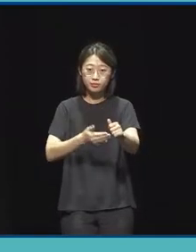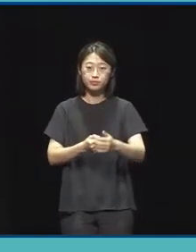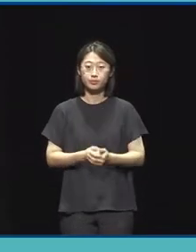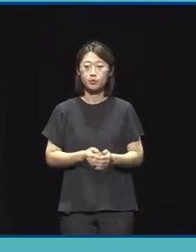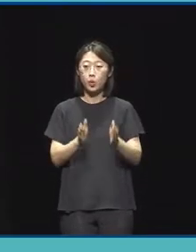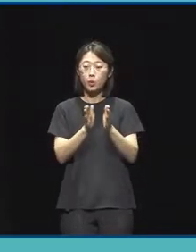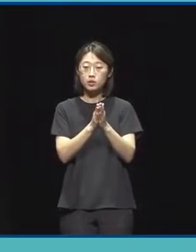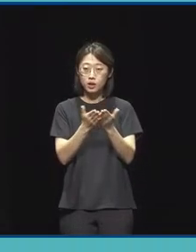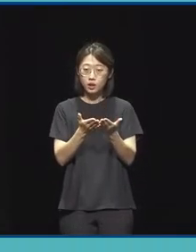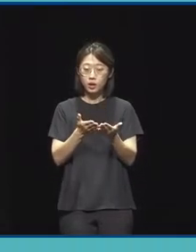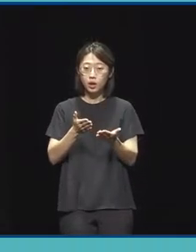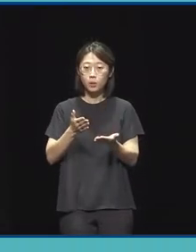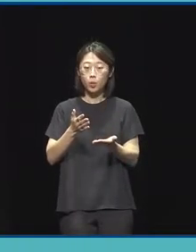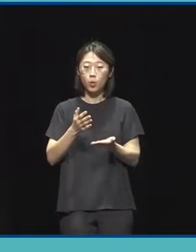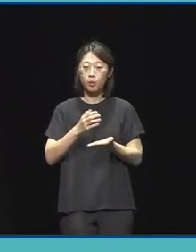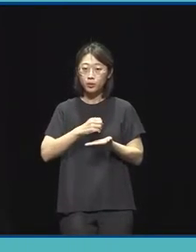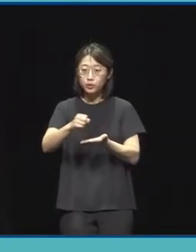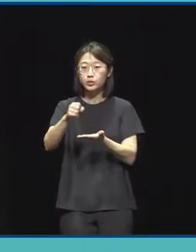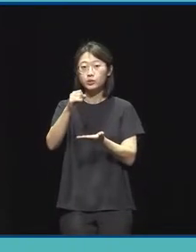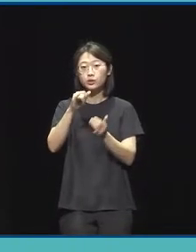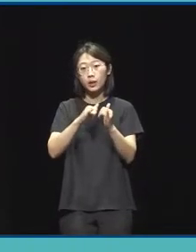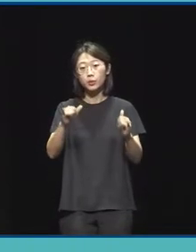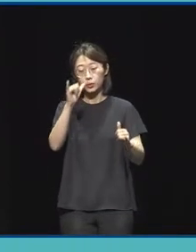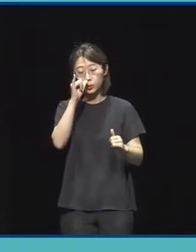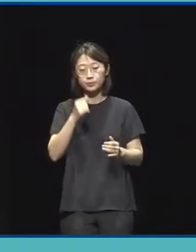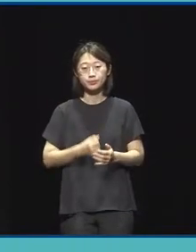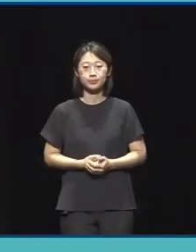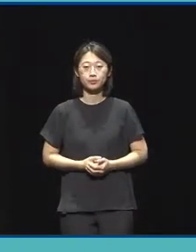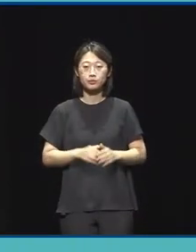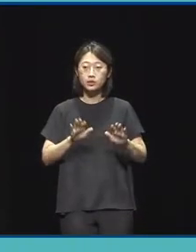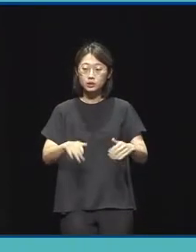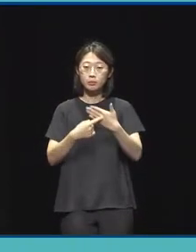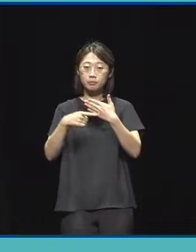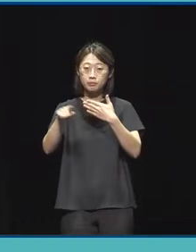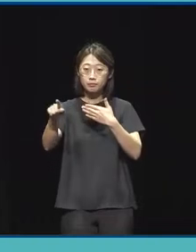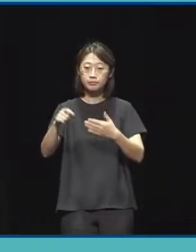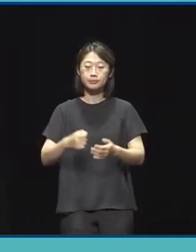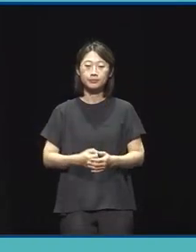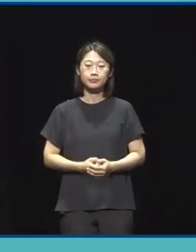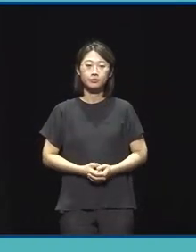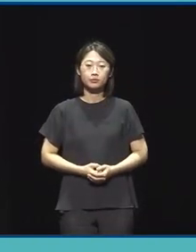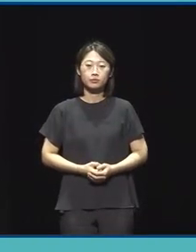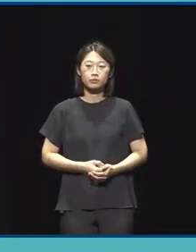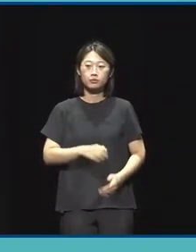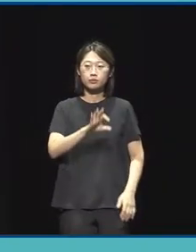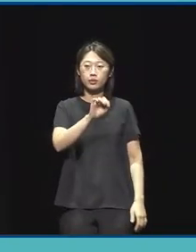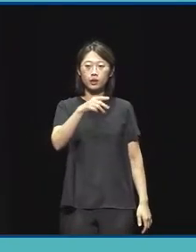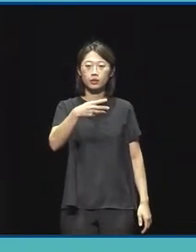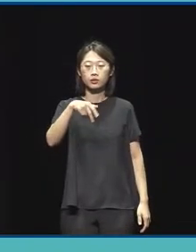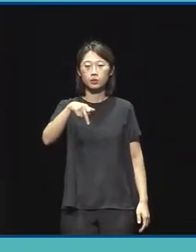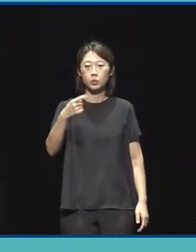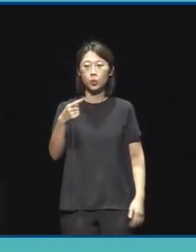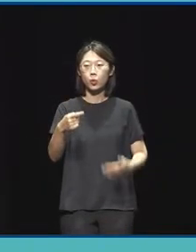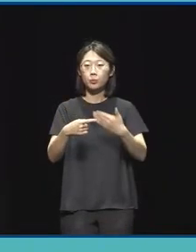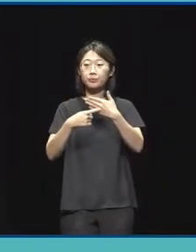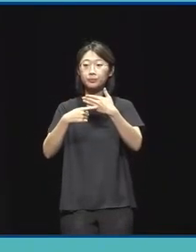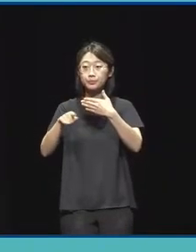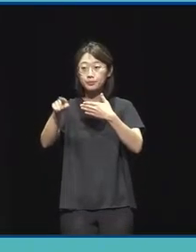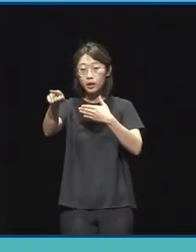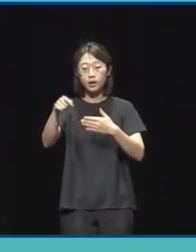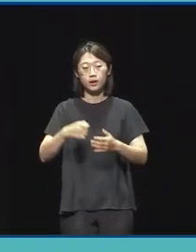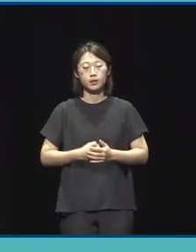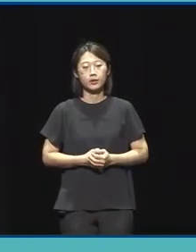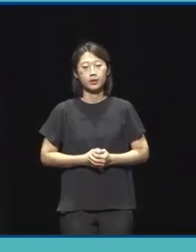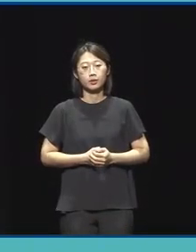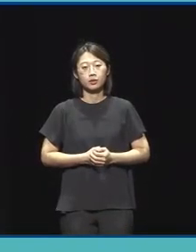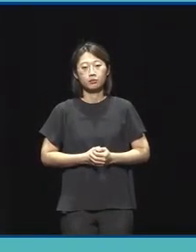받아가기 위해 오신 분들도 계시지만 지금 밖에 우리 아르코 예술극장 대극장 밖에 준비된